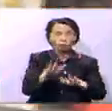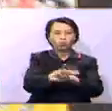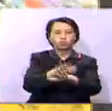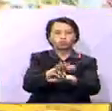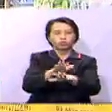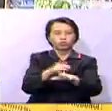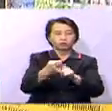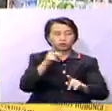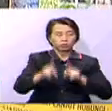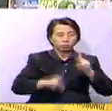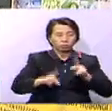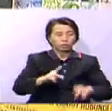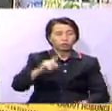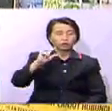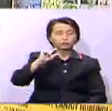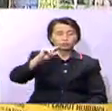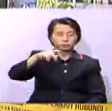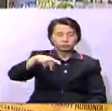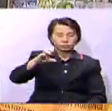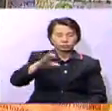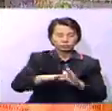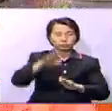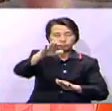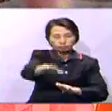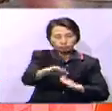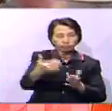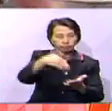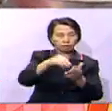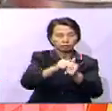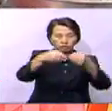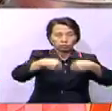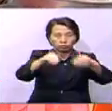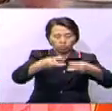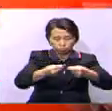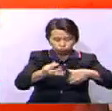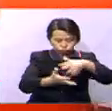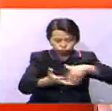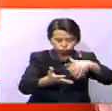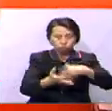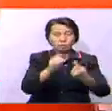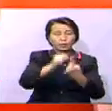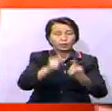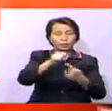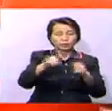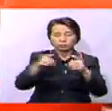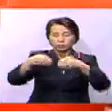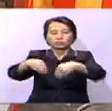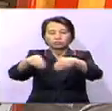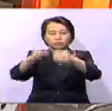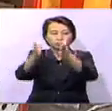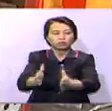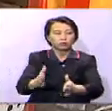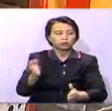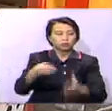tinggi daripada pelanggan, GPC melangkah setapak lagi dengan menjual tepung bancuhan goreng pisang kepada pelanggan.